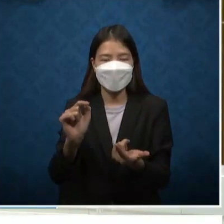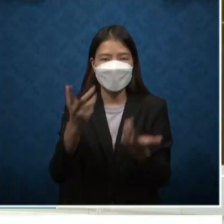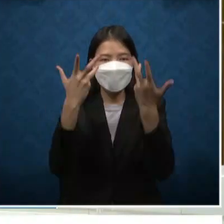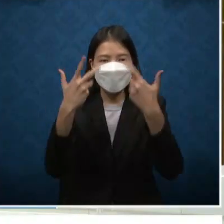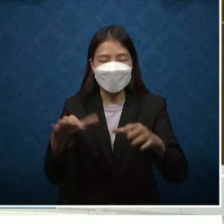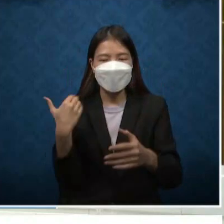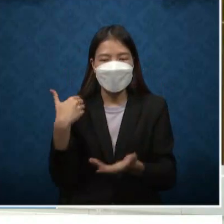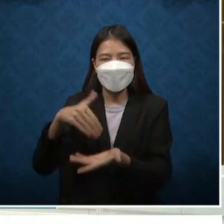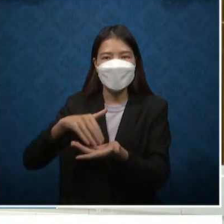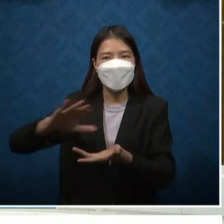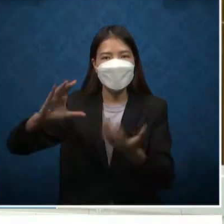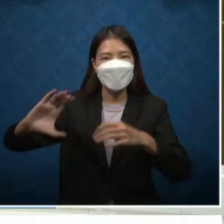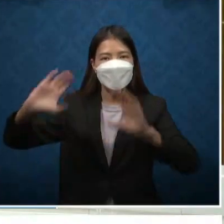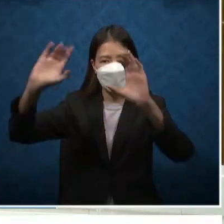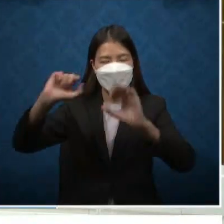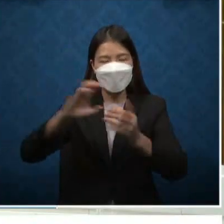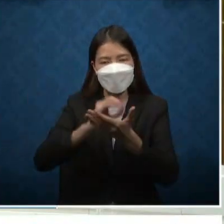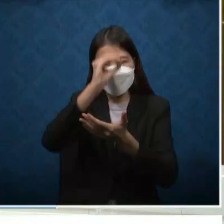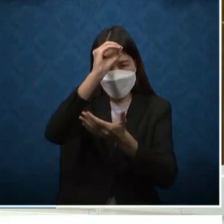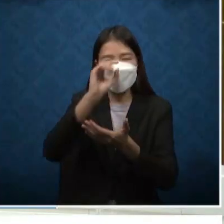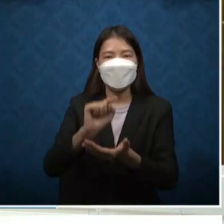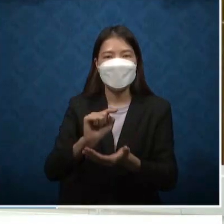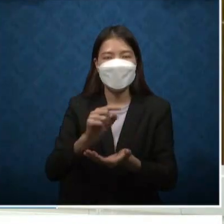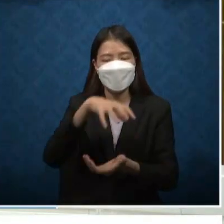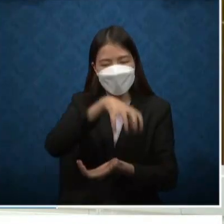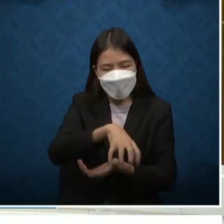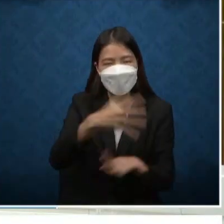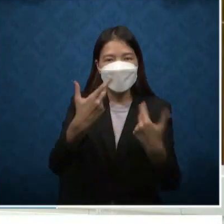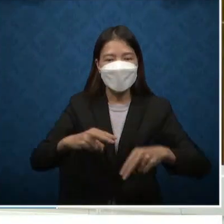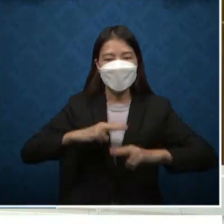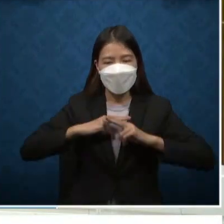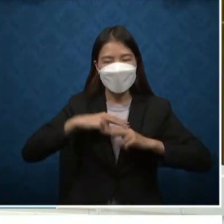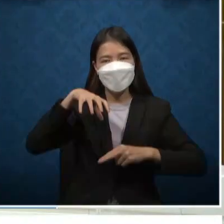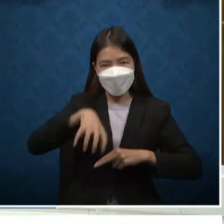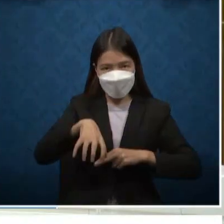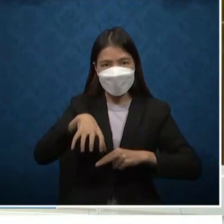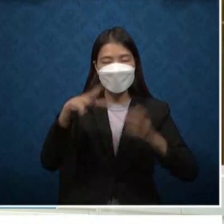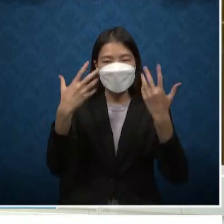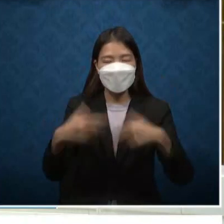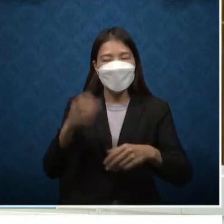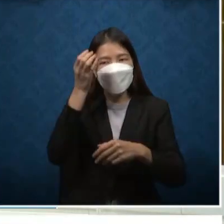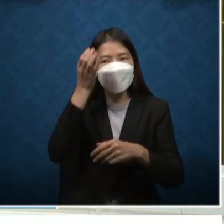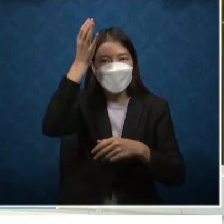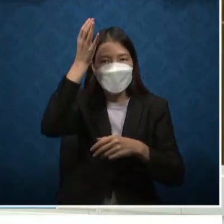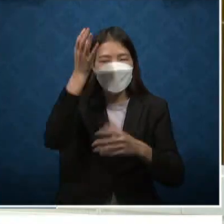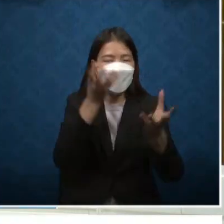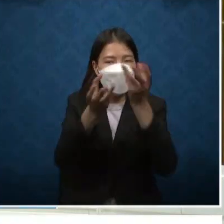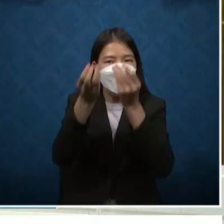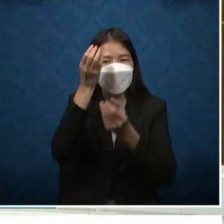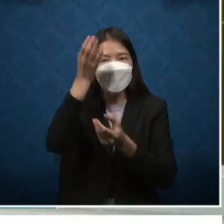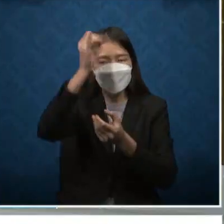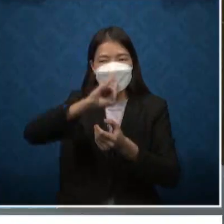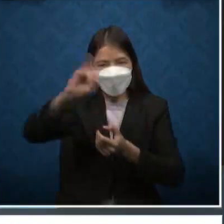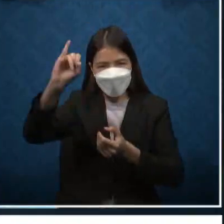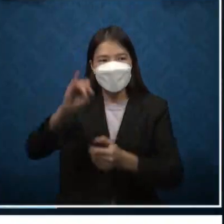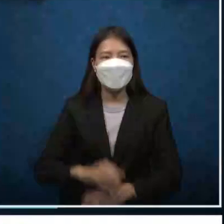ให้หน่วยงานของราชถาบักศึษา และองคกรภาคเอกชนในการสร้างความรู้ ควเข้ใจทถูกต้องให้